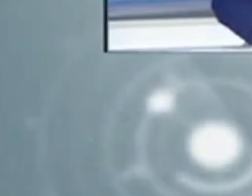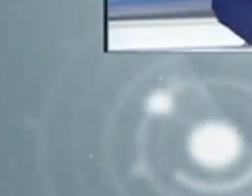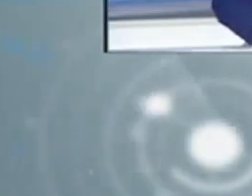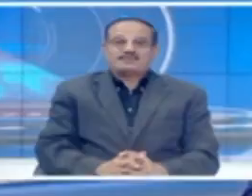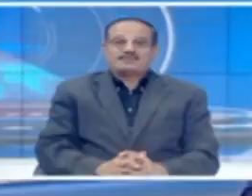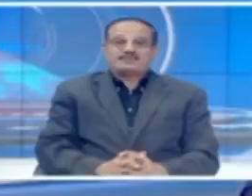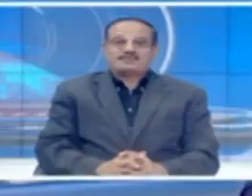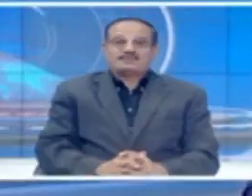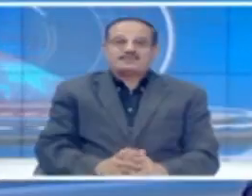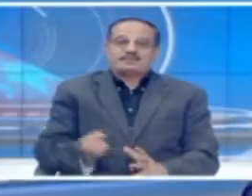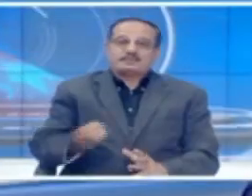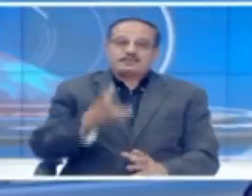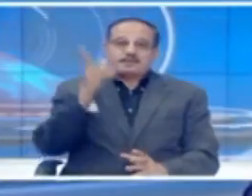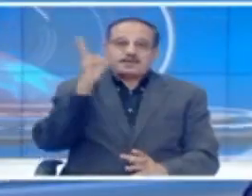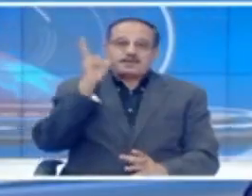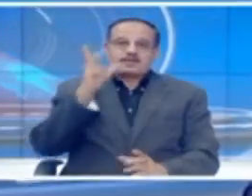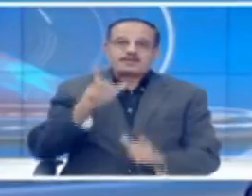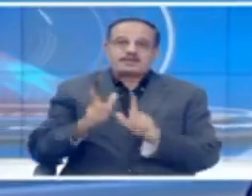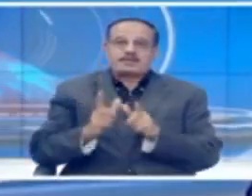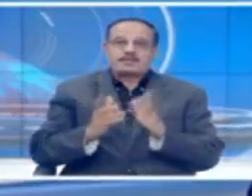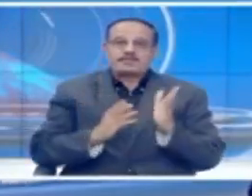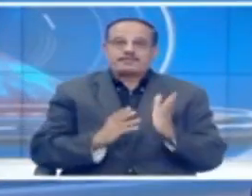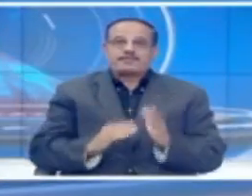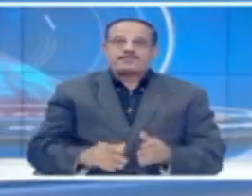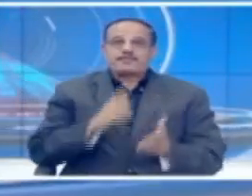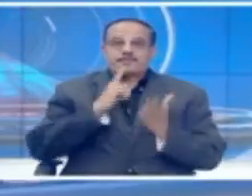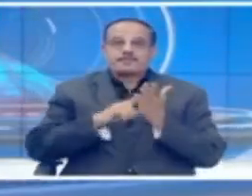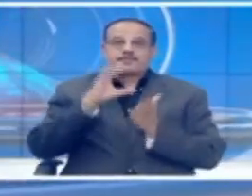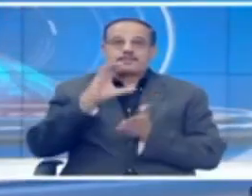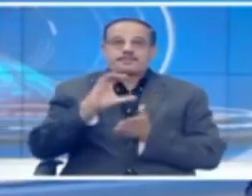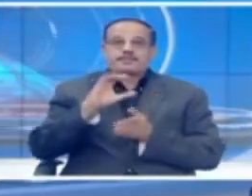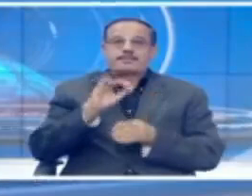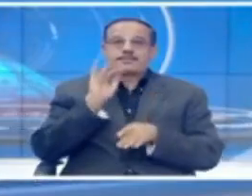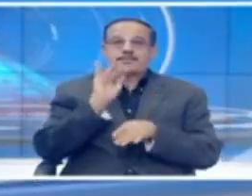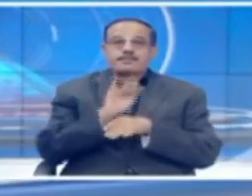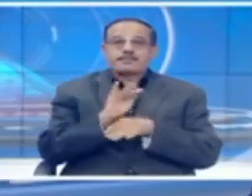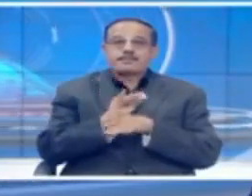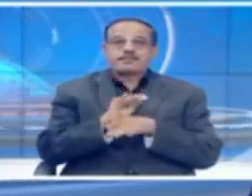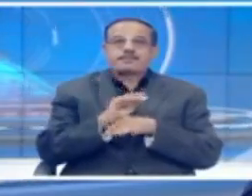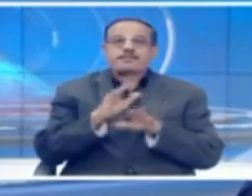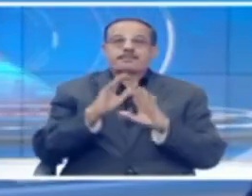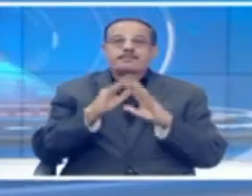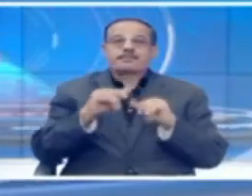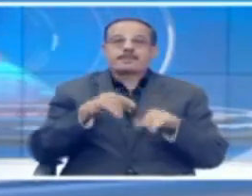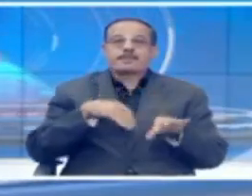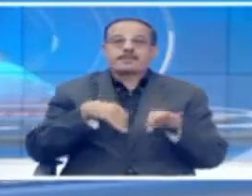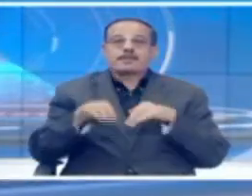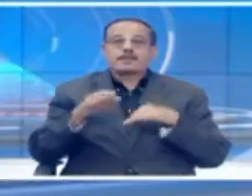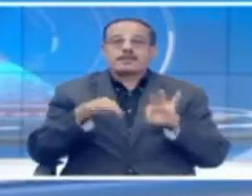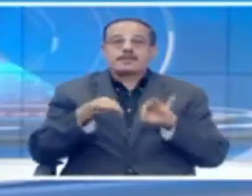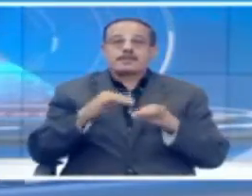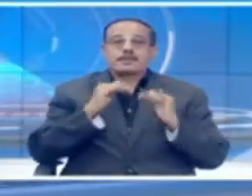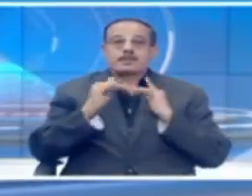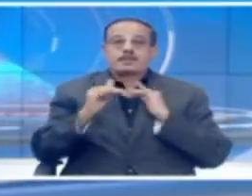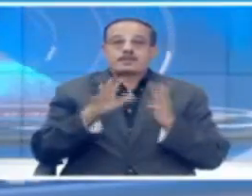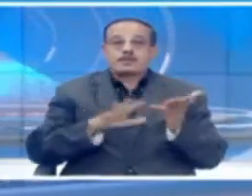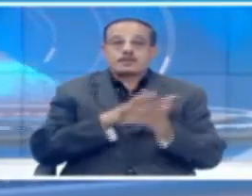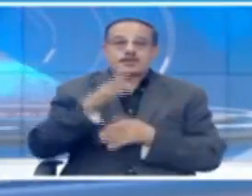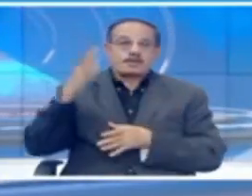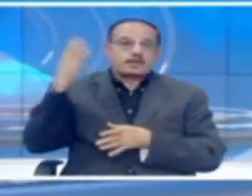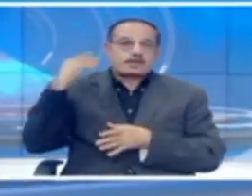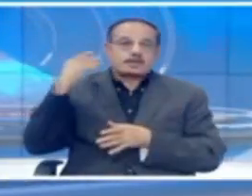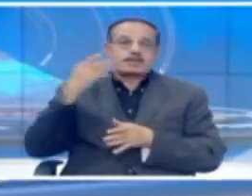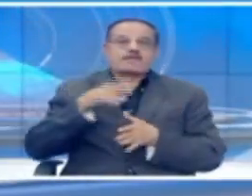9 صباحا من التلفزيون المصري. أكد رئيس عبد الفتاح السيسي دعم مصر الكامل للمسار السياسي لتسوية الأزمة